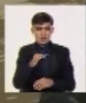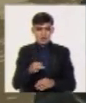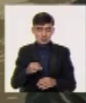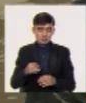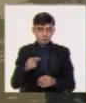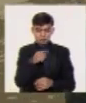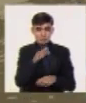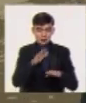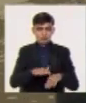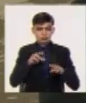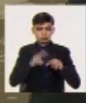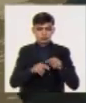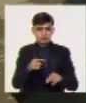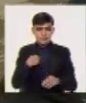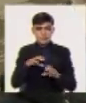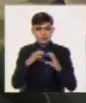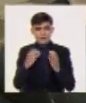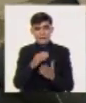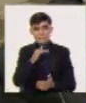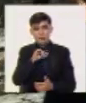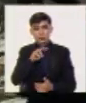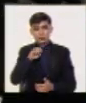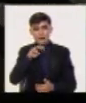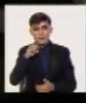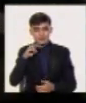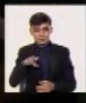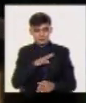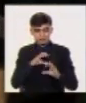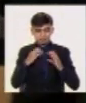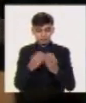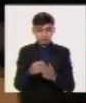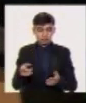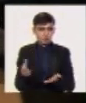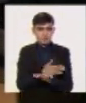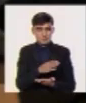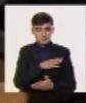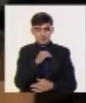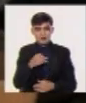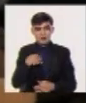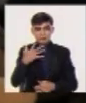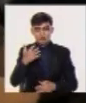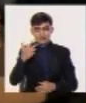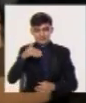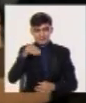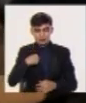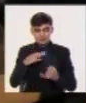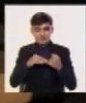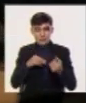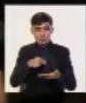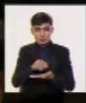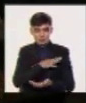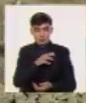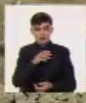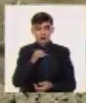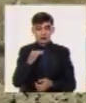дейді. Біздердің фундаментімізді көміп тастады. Гүлмирадан 530 мыңға жер алғанбыз. Не қолхат, не квитанция ештеңке